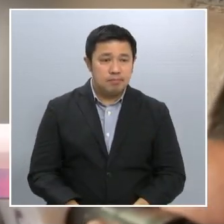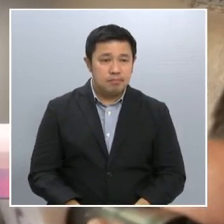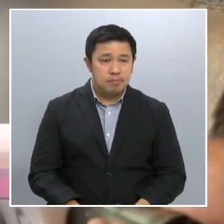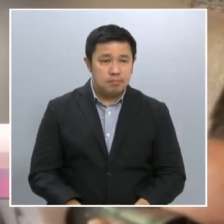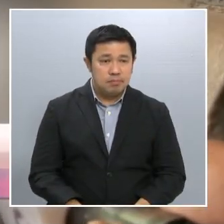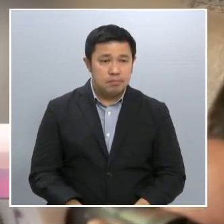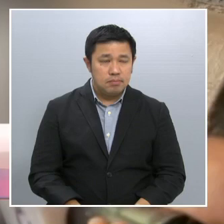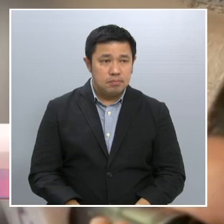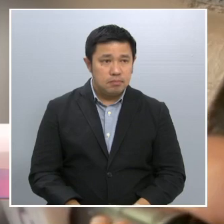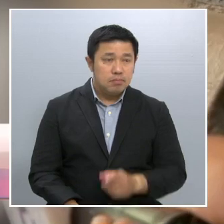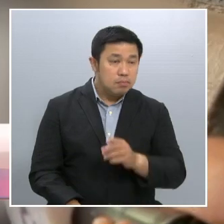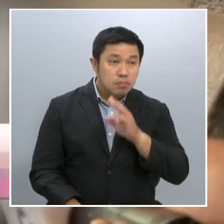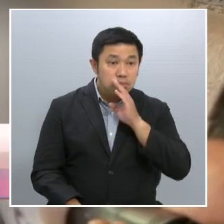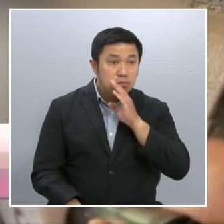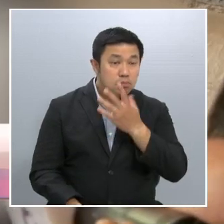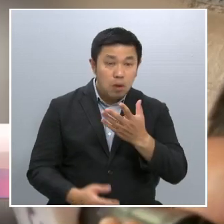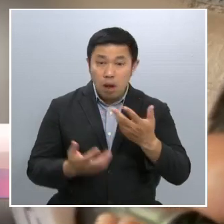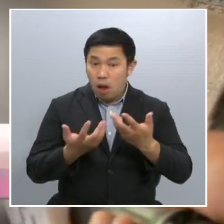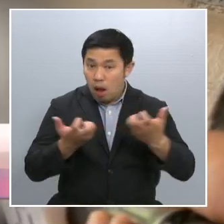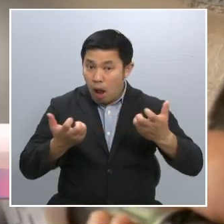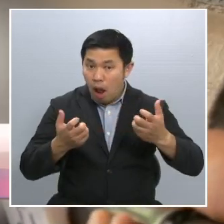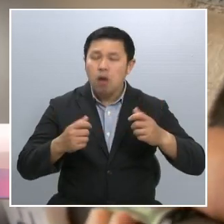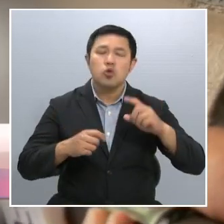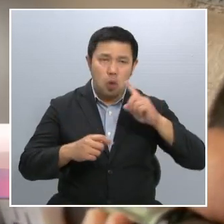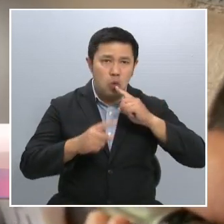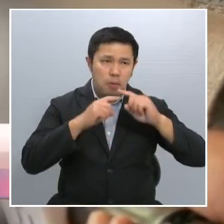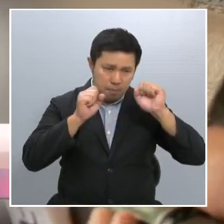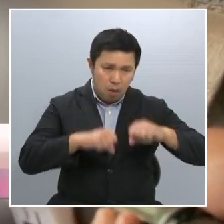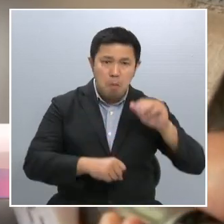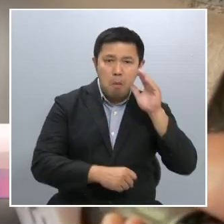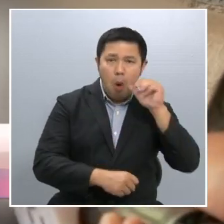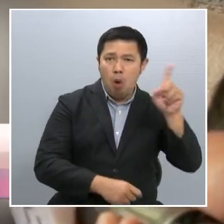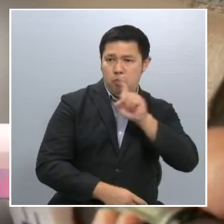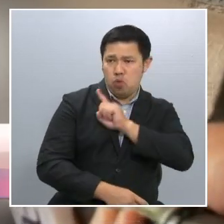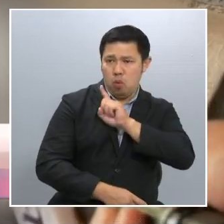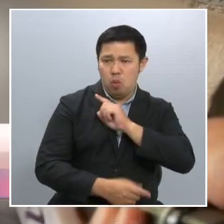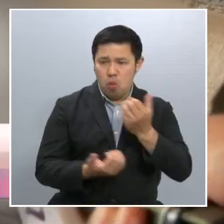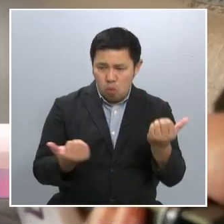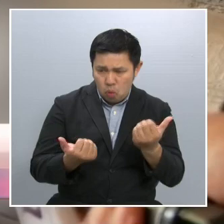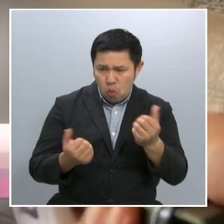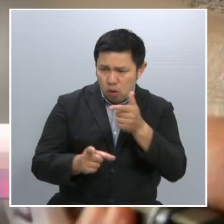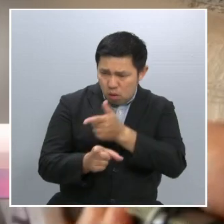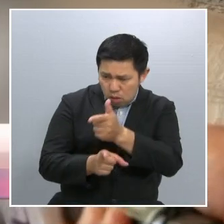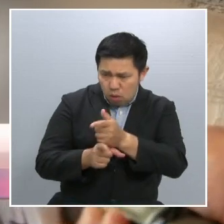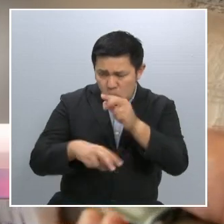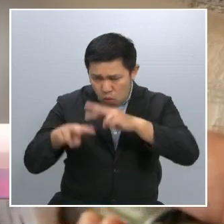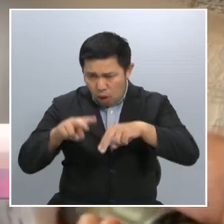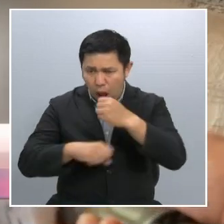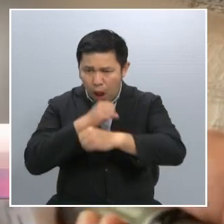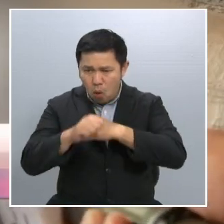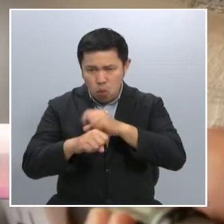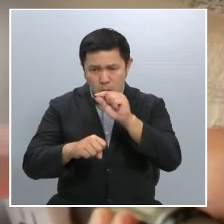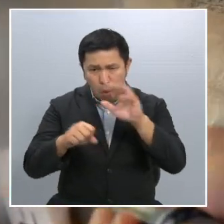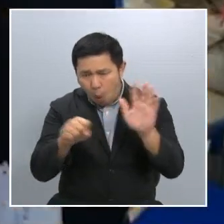ดสมมติมันมีการหย่าเกิดขึ้นมันต้องมีข้อตกลงที่พ่อจะต้องดูแลลูกอย่างไรจนถึงบรรลุนิติภาวะเนาะ ค่ะ ไอ้เรื่องตรงนี